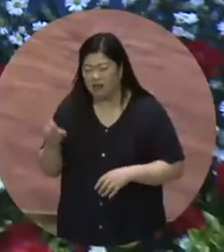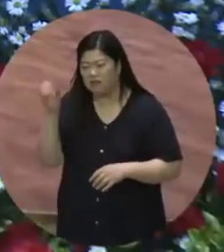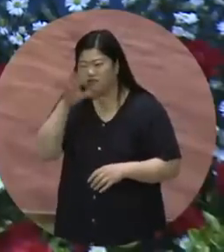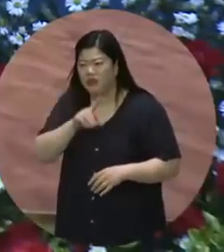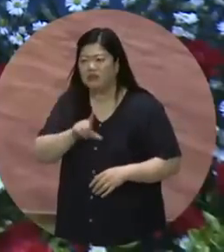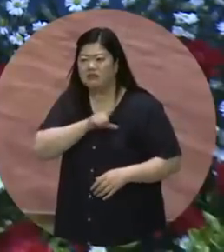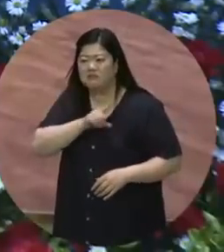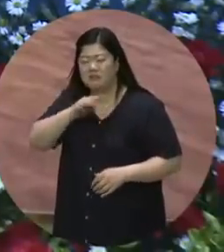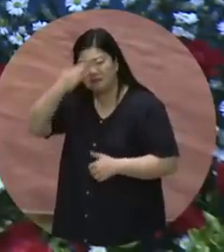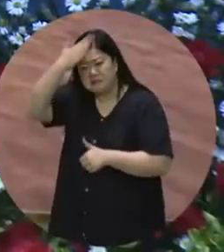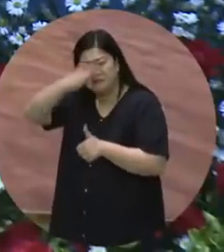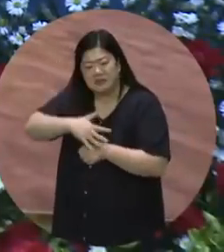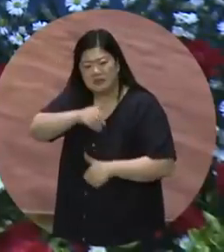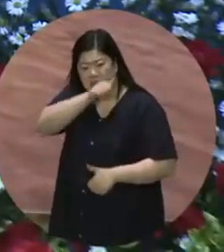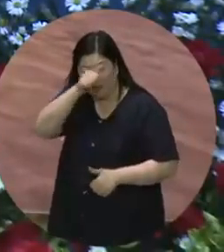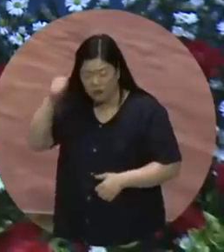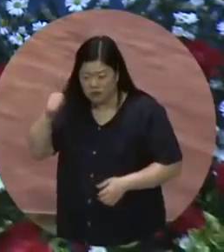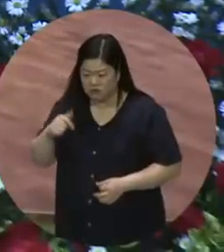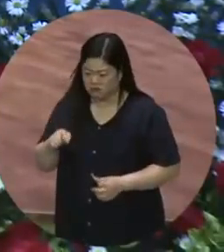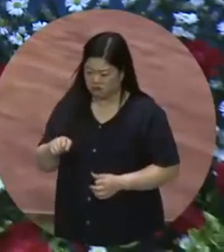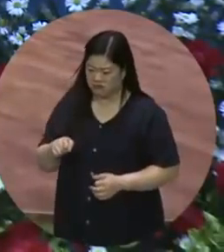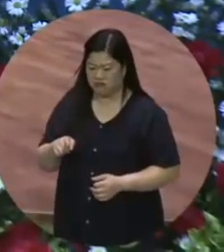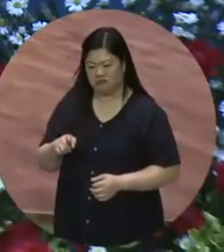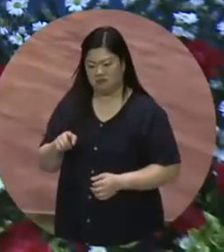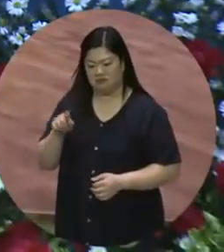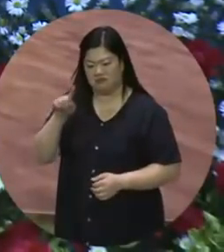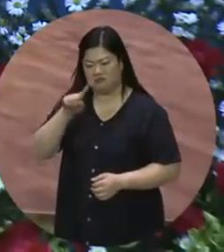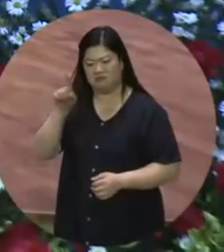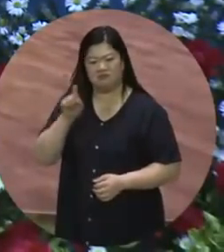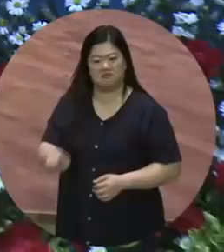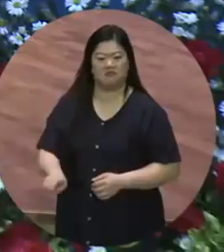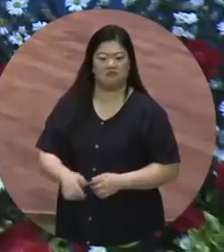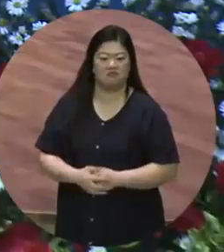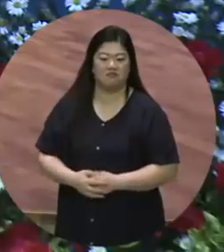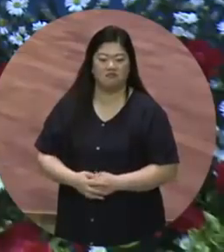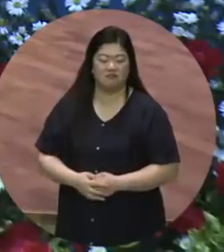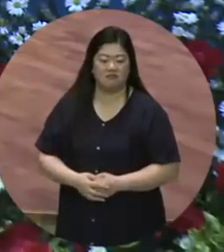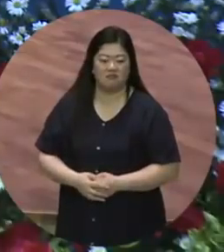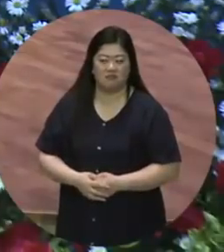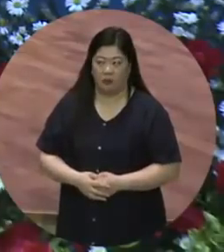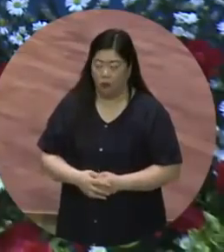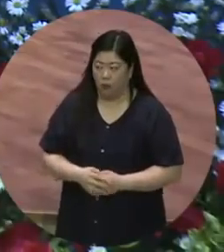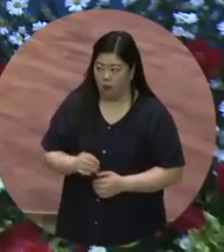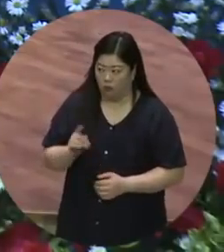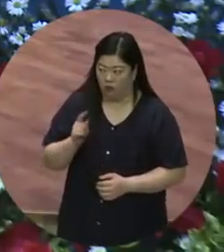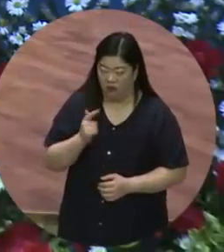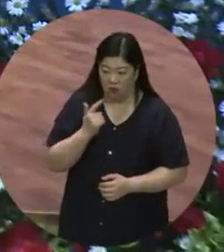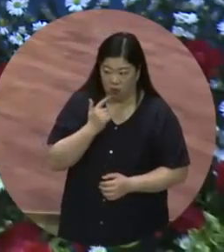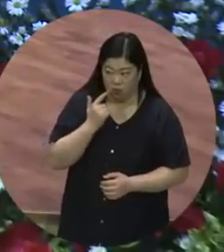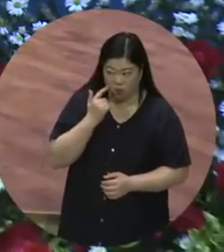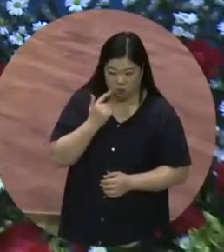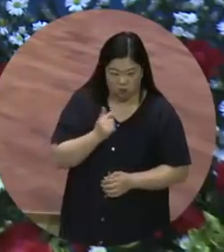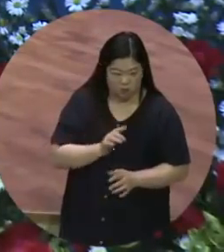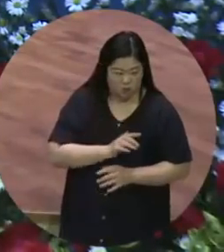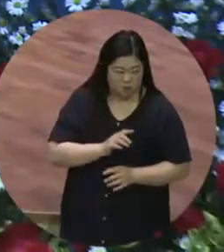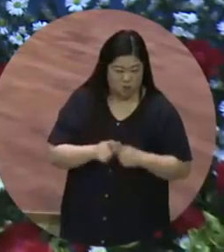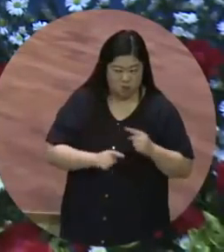그냥. 그러면 축복 다 뺏기지요. 아따 목사님 무섭다.